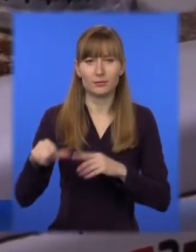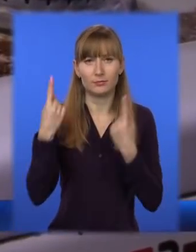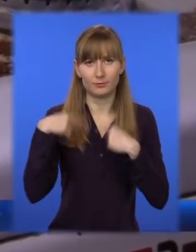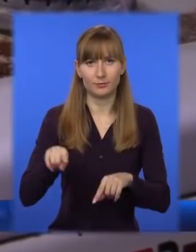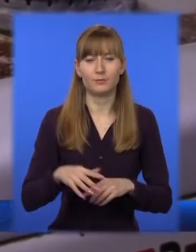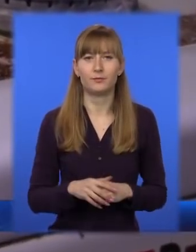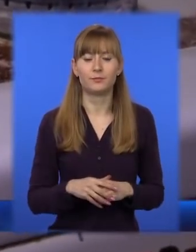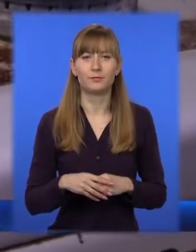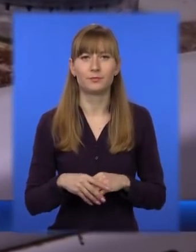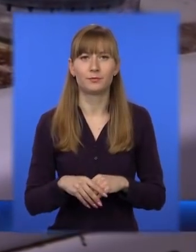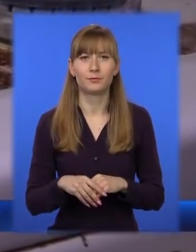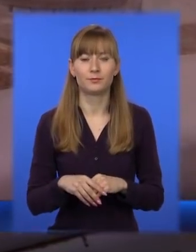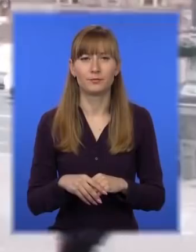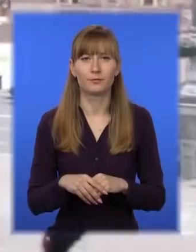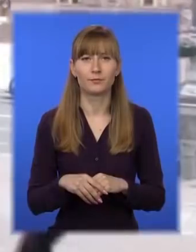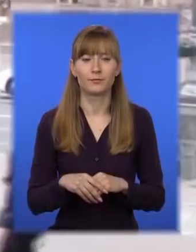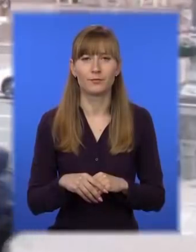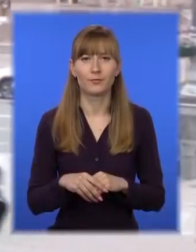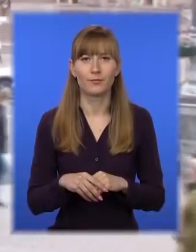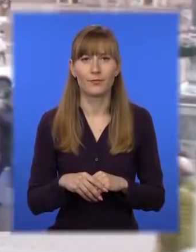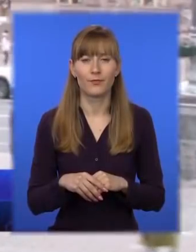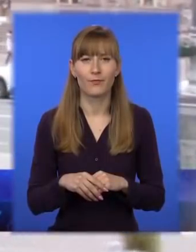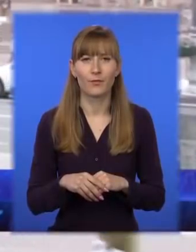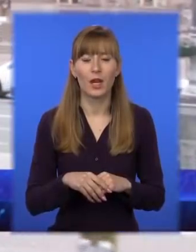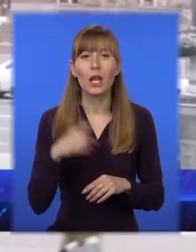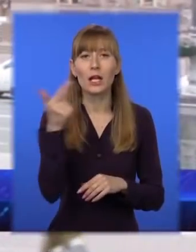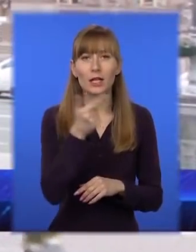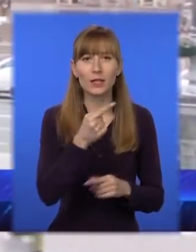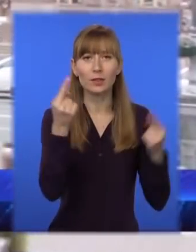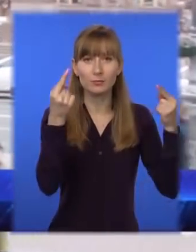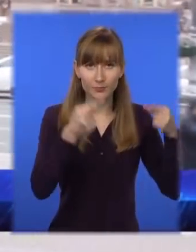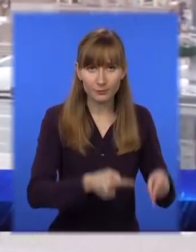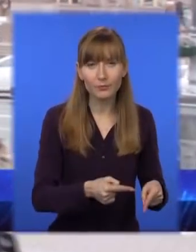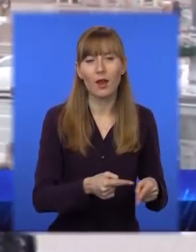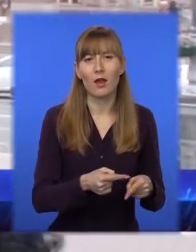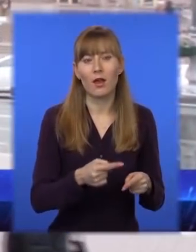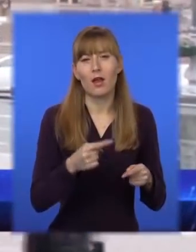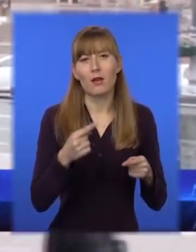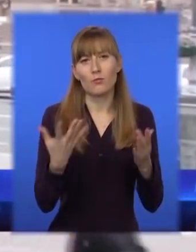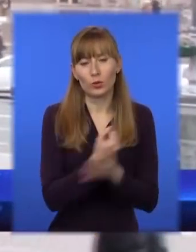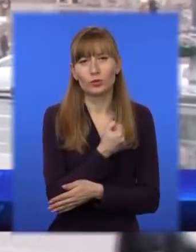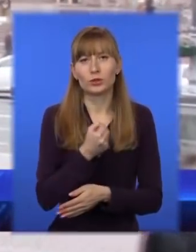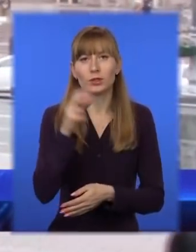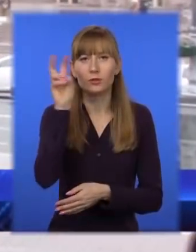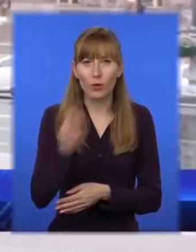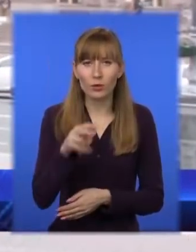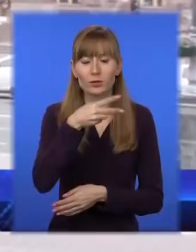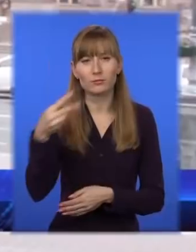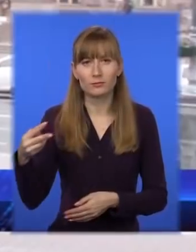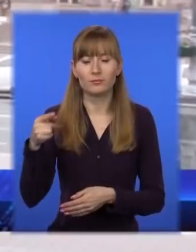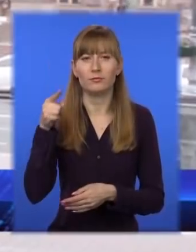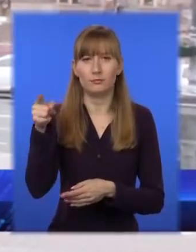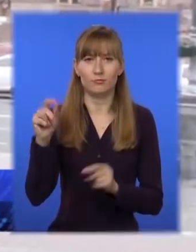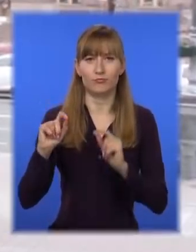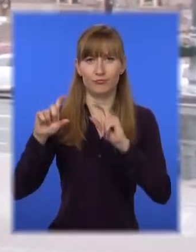світовому ринку енергоресурсів. Уряд запланував девальвацію гривні, а це здорожчання іноземних валют. Будуть дорожчати